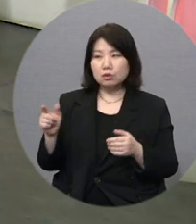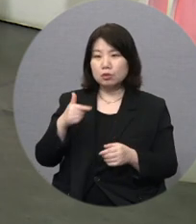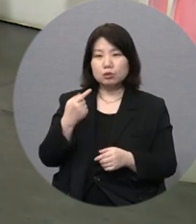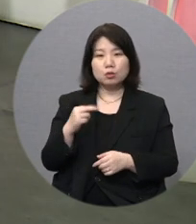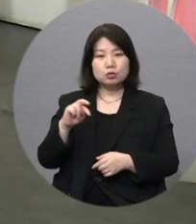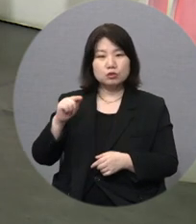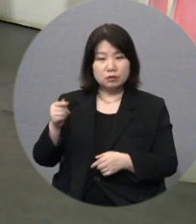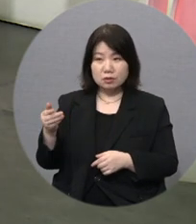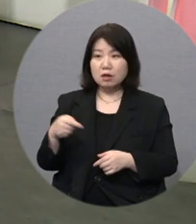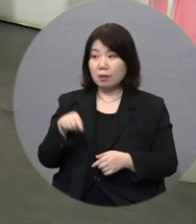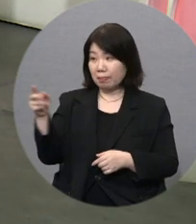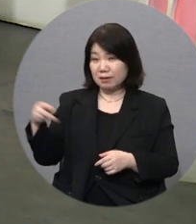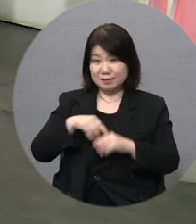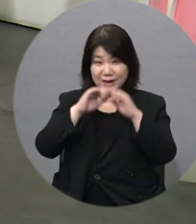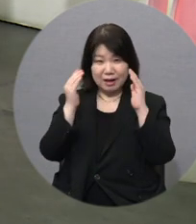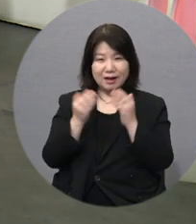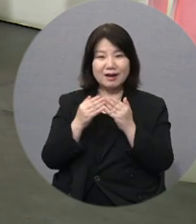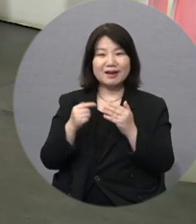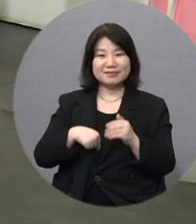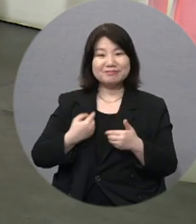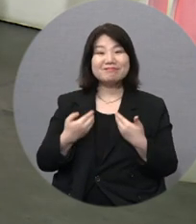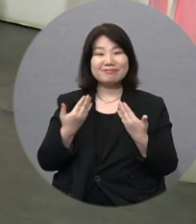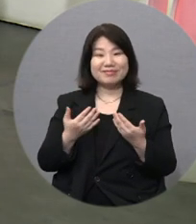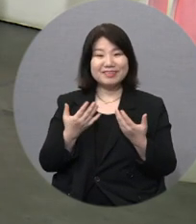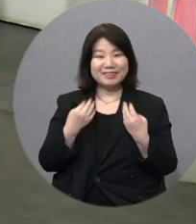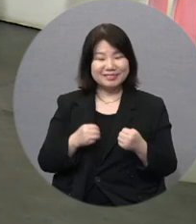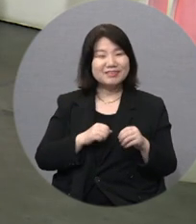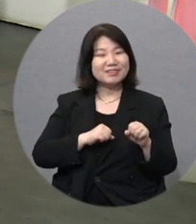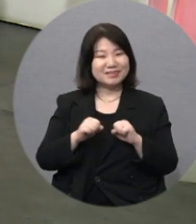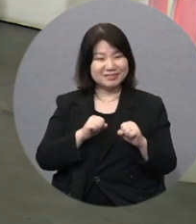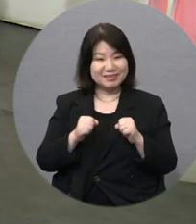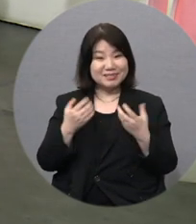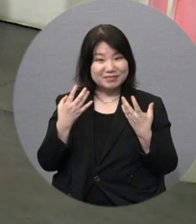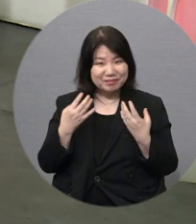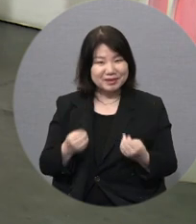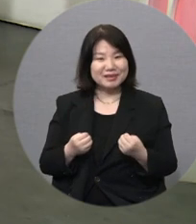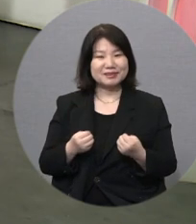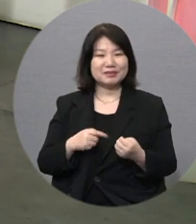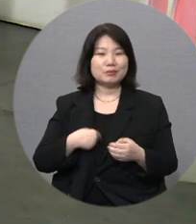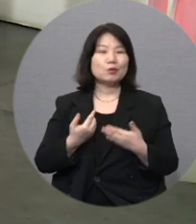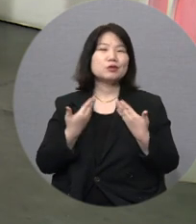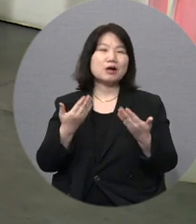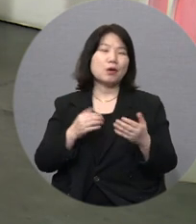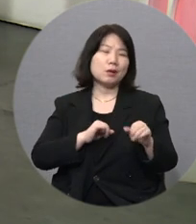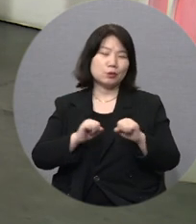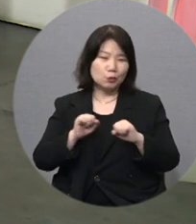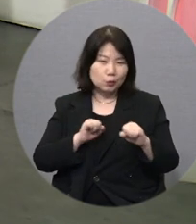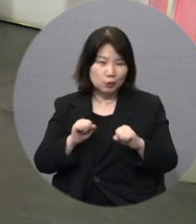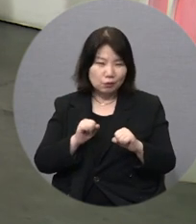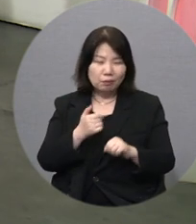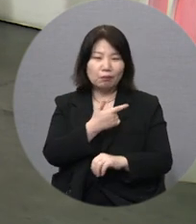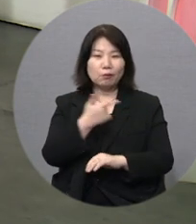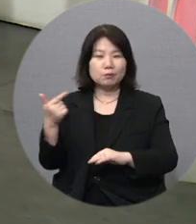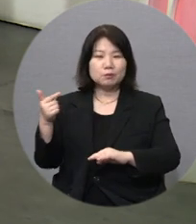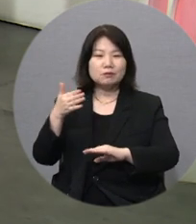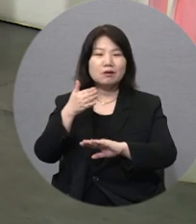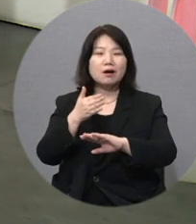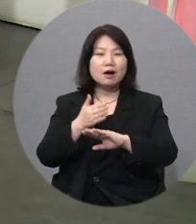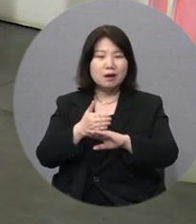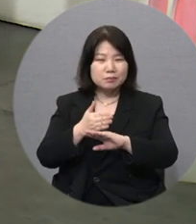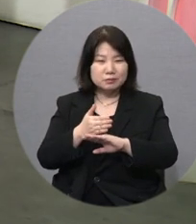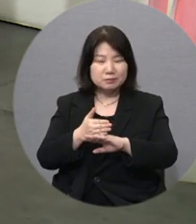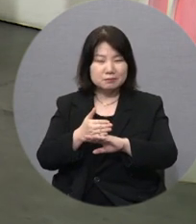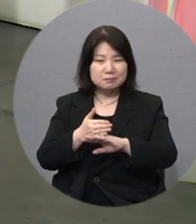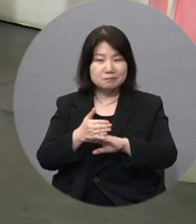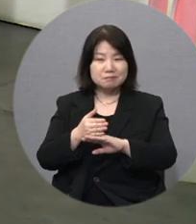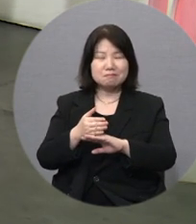씨도 물론 정희 씨도 많이 해주시지만 게 봉사하면 살고 있어가지고 너무 저도 감사한 마음을 항상